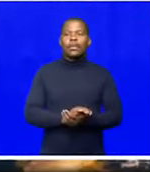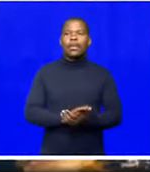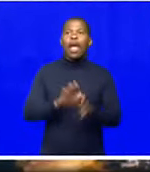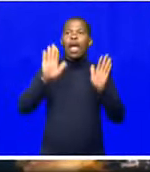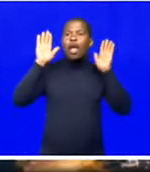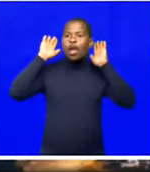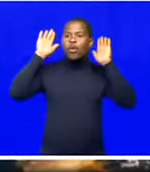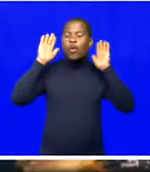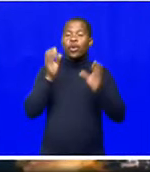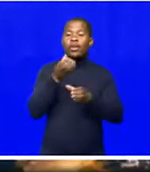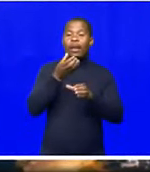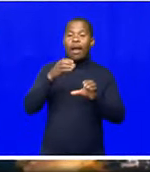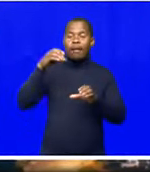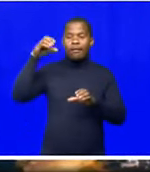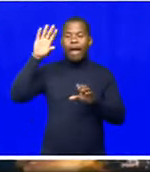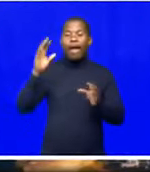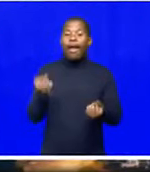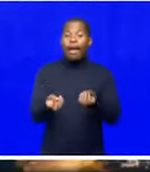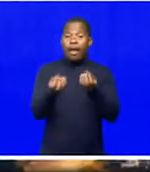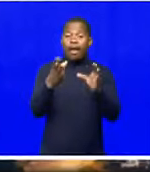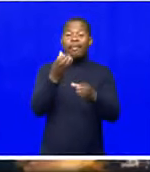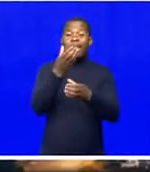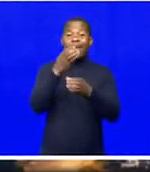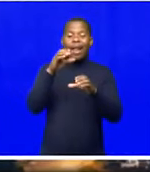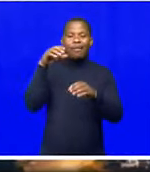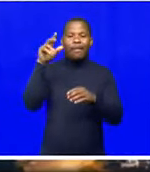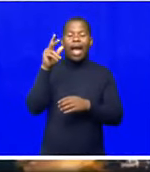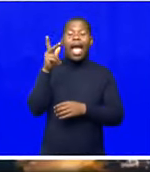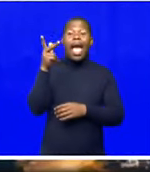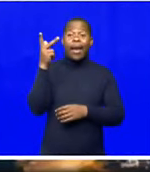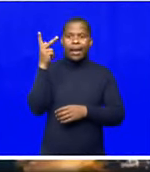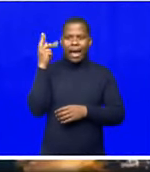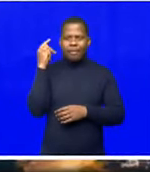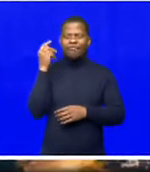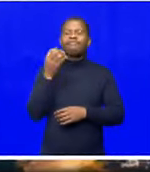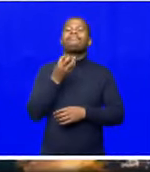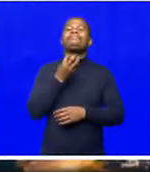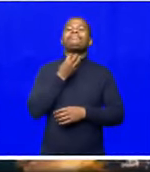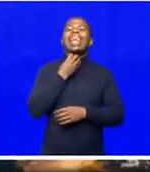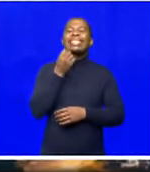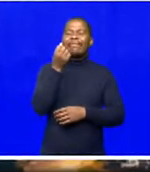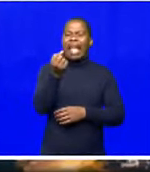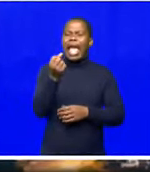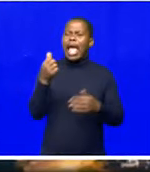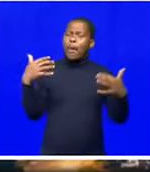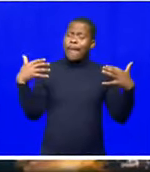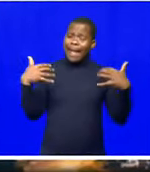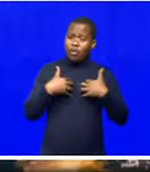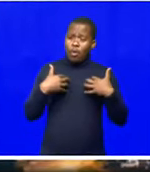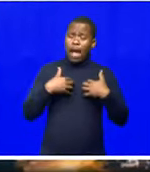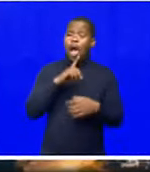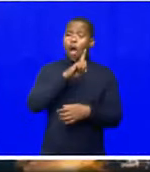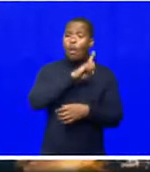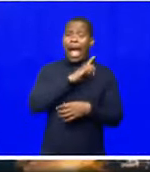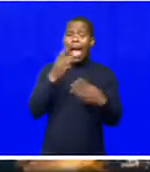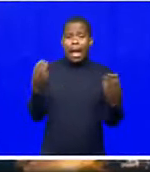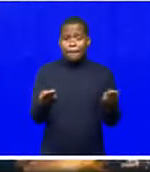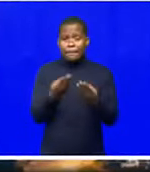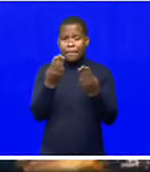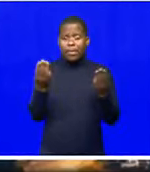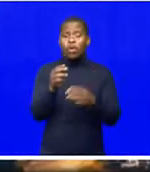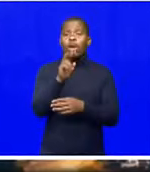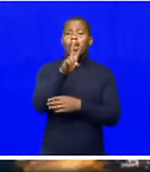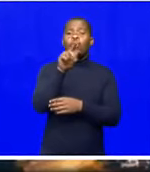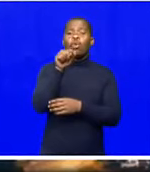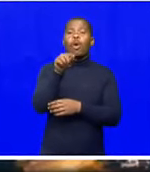Kuletibuya ngaphandle, somiso solo sihlasele even laseKenya ngoba kubonakala kwangathi bamfu labatigidi nengxenye ye 2.4 million